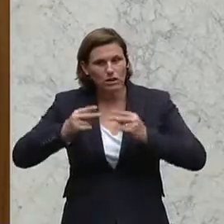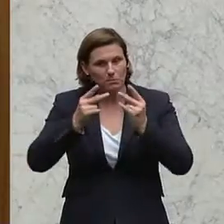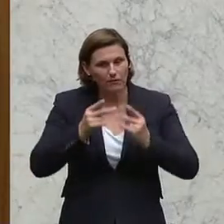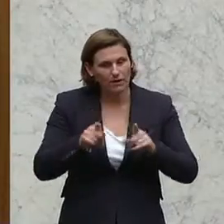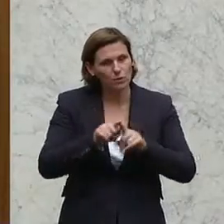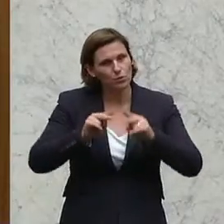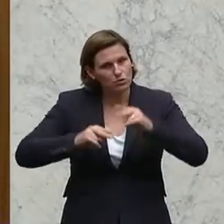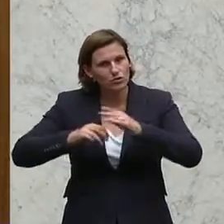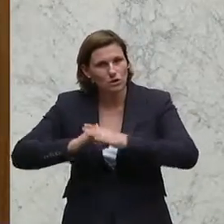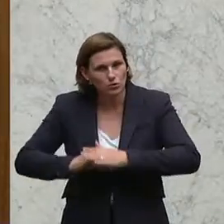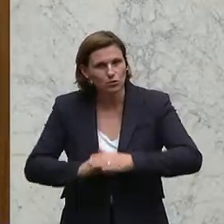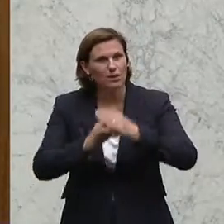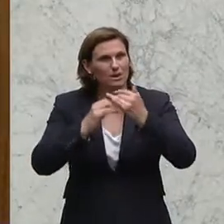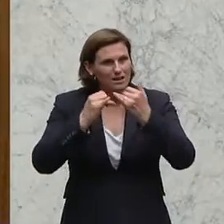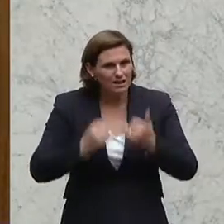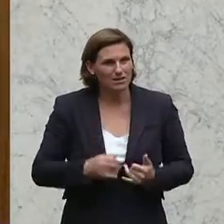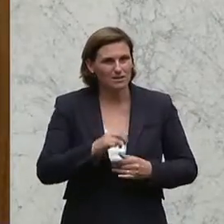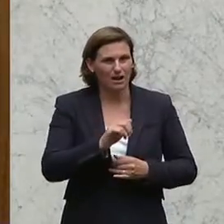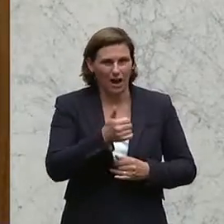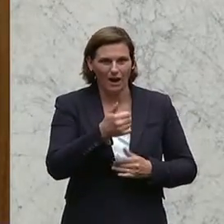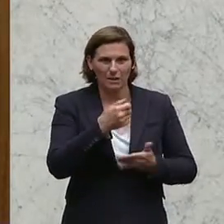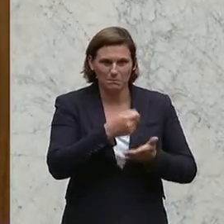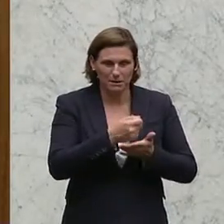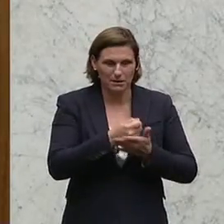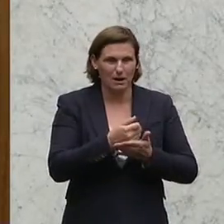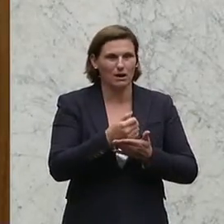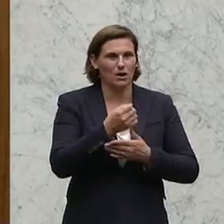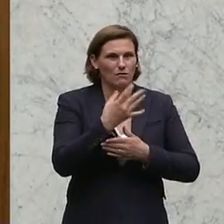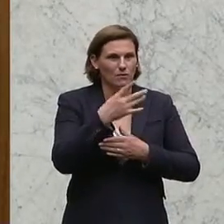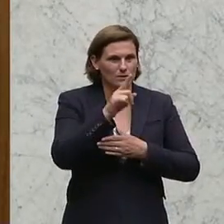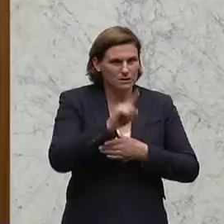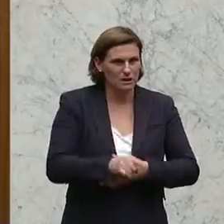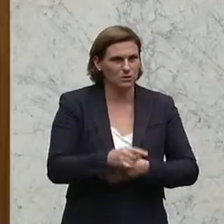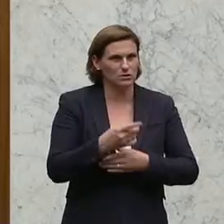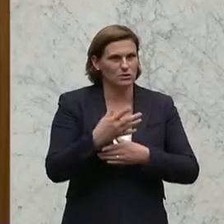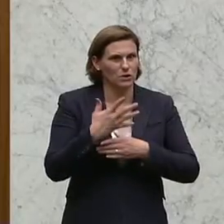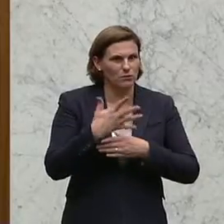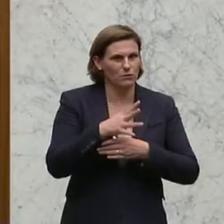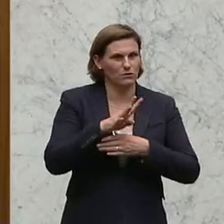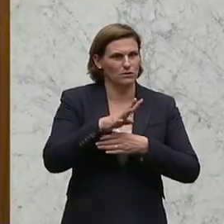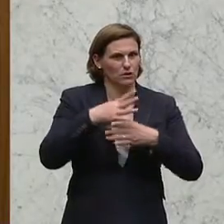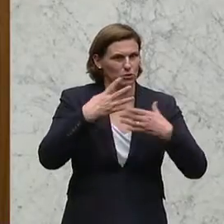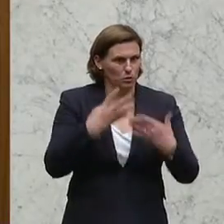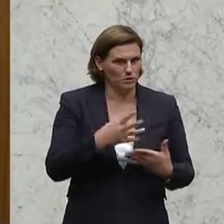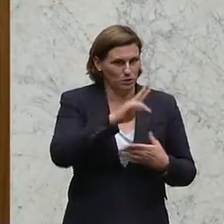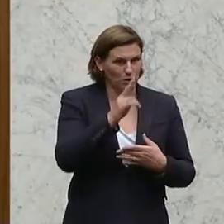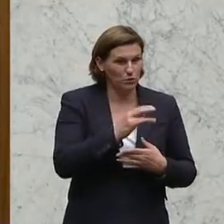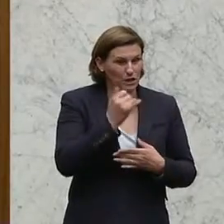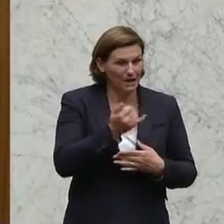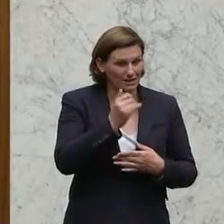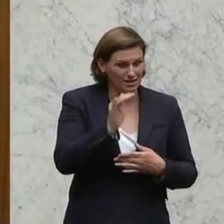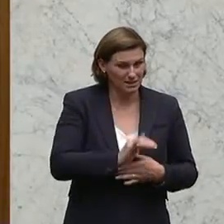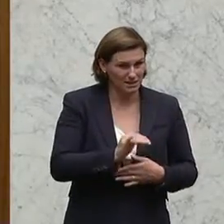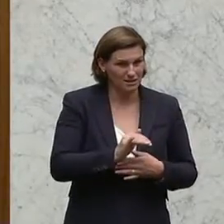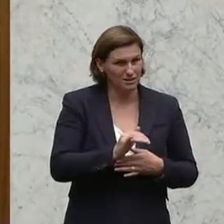wurden. Jetzt gibt es einen Betrag, nämlich 15.449 Euro für jedes Kind in einem